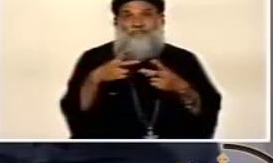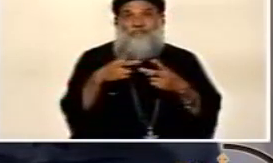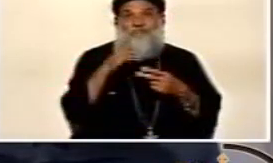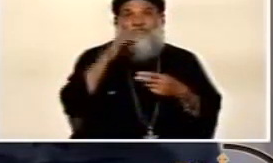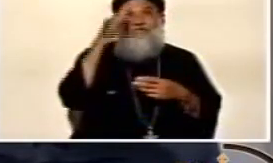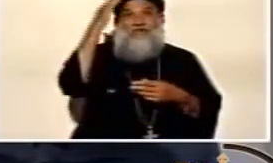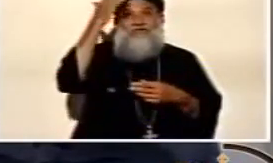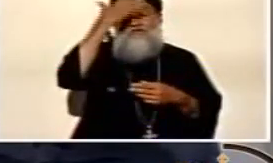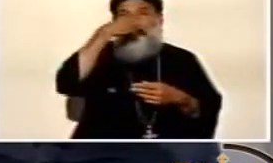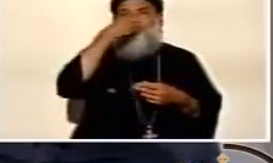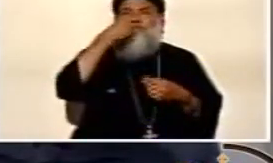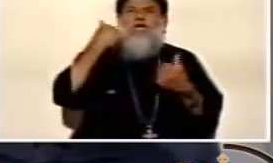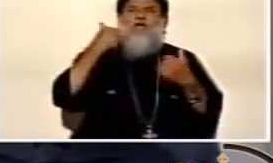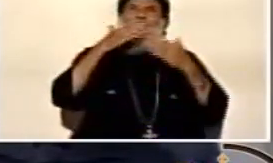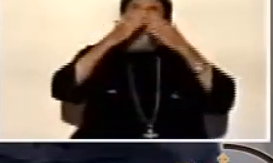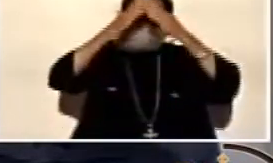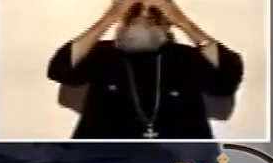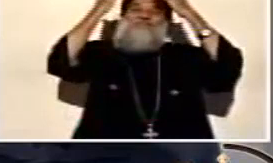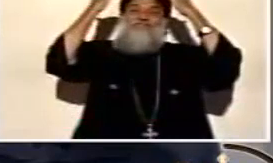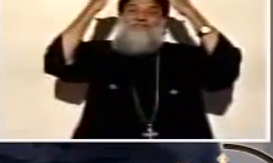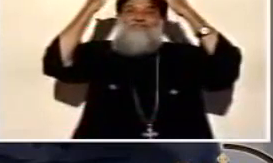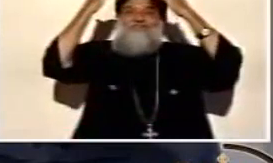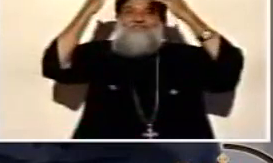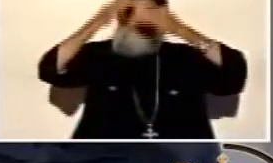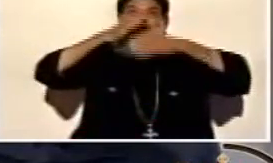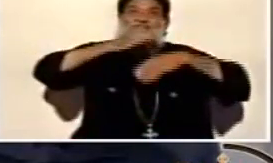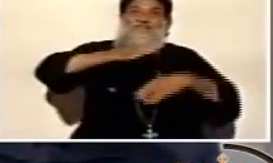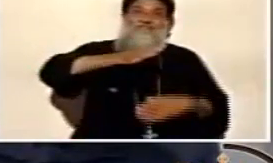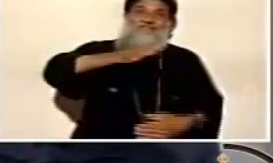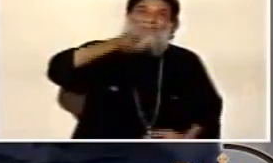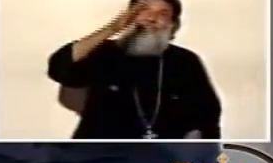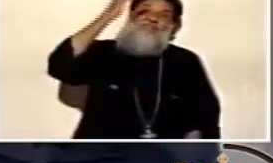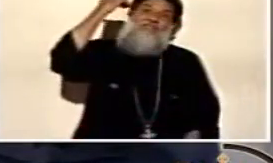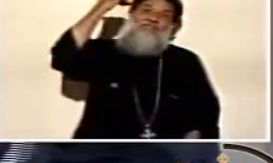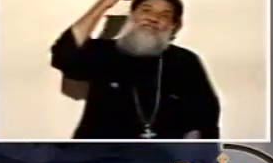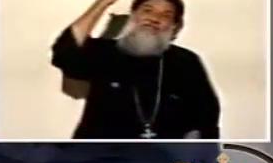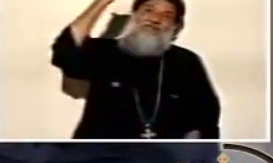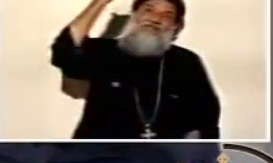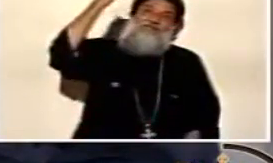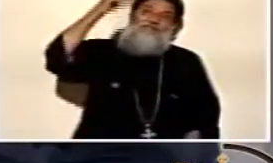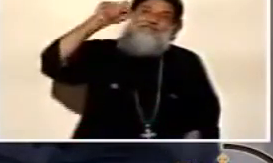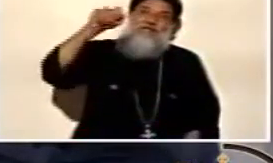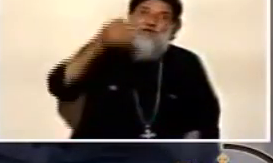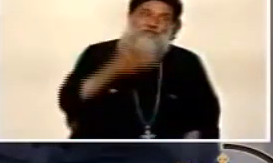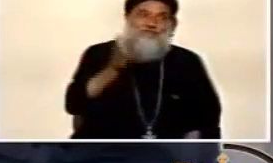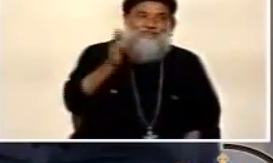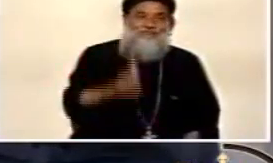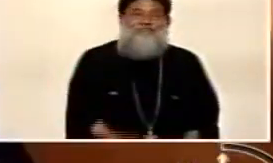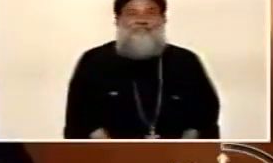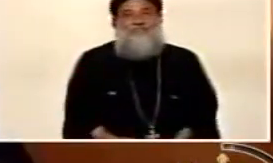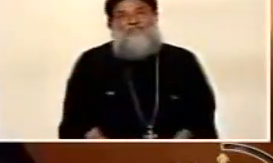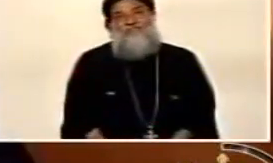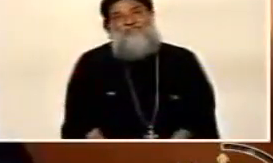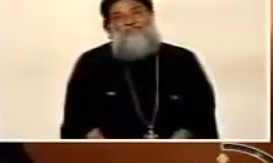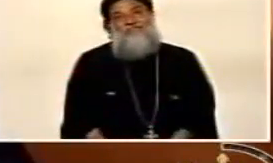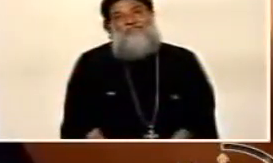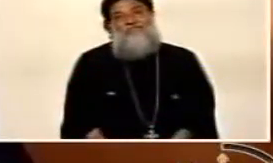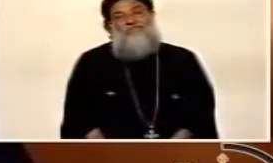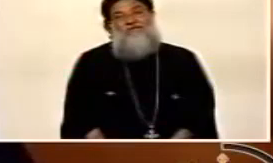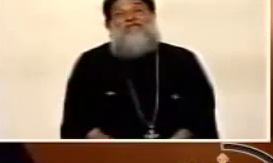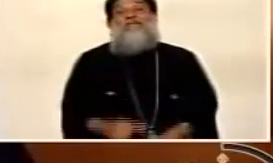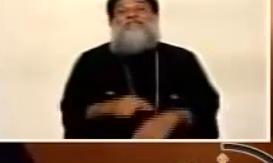كده حاجات جميلة جدا، ده الواحد يطلع جاري بسرعة على الباب ده يشوف وراء إيه. هو